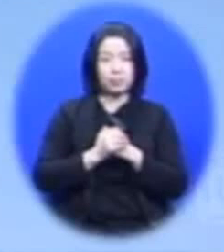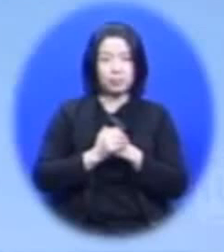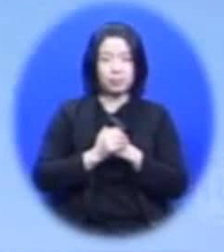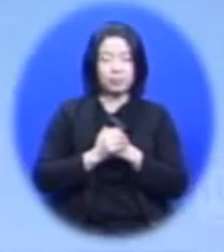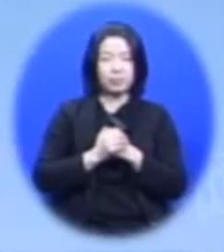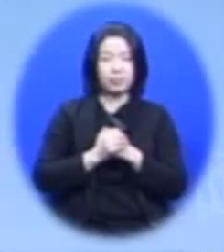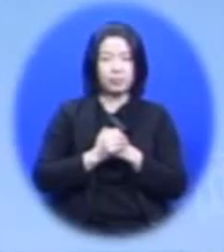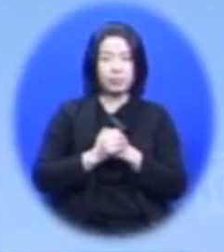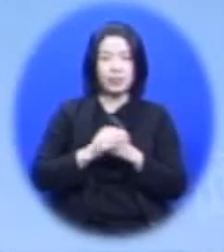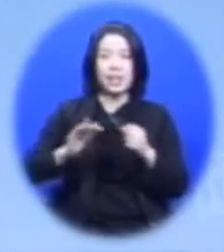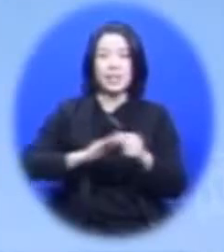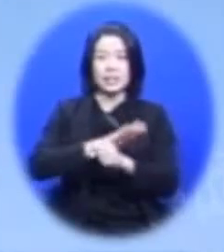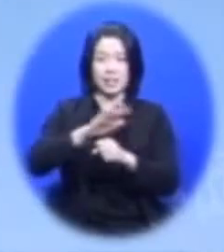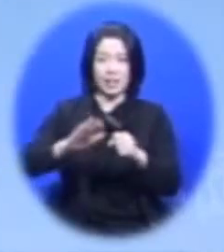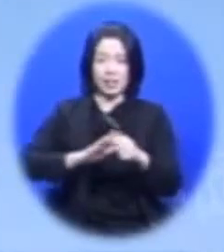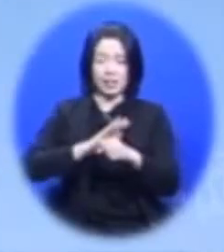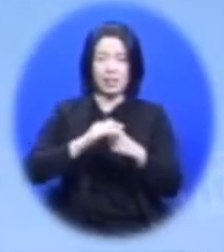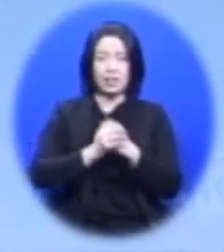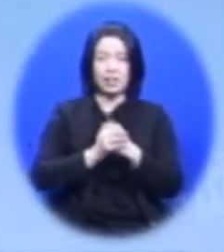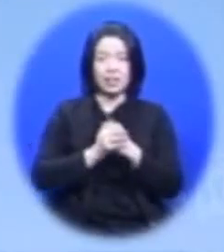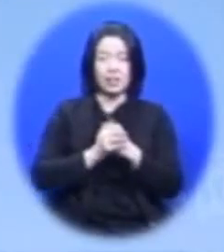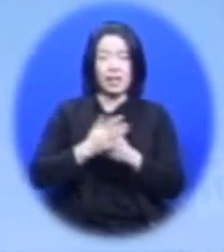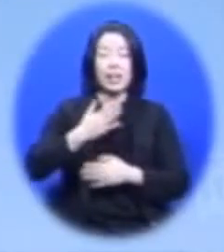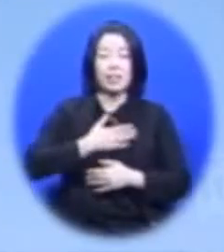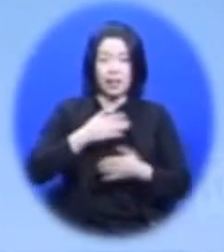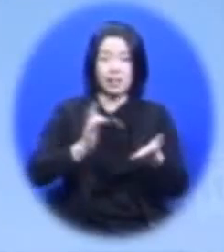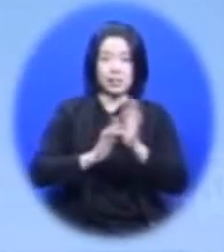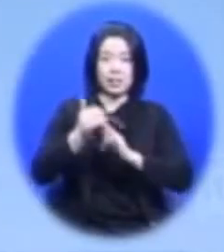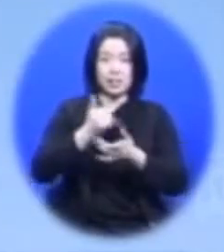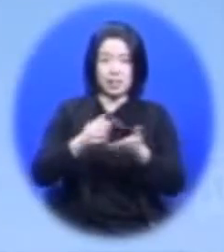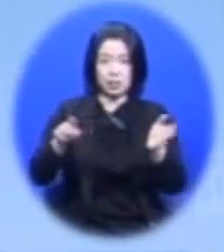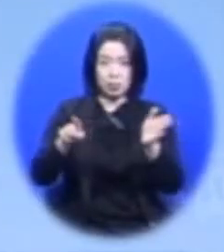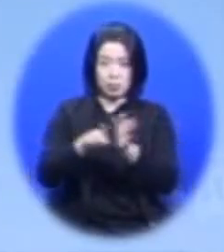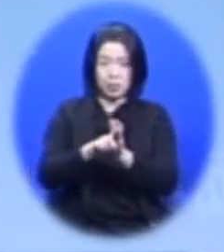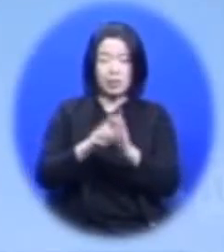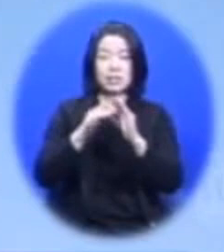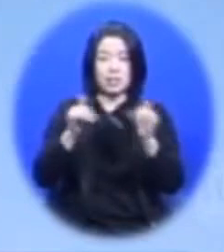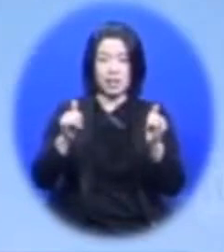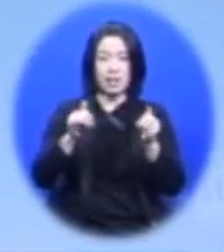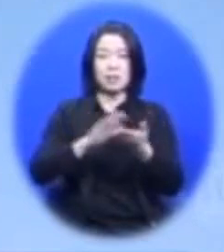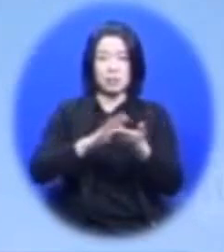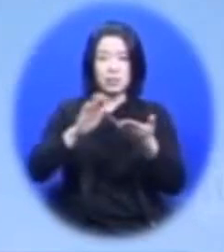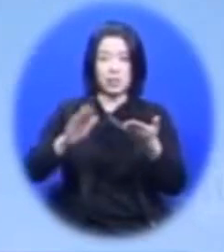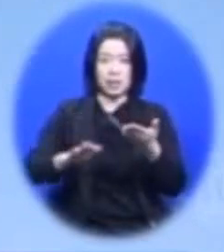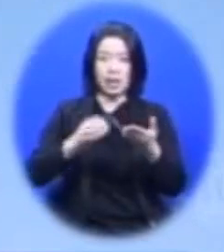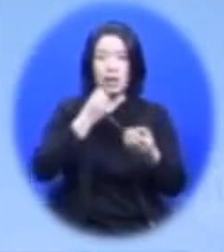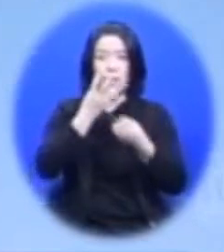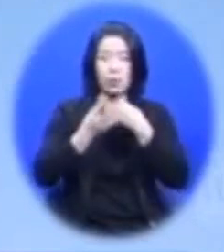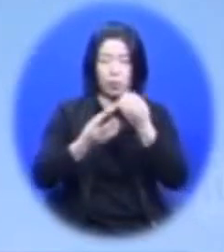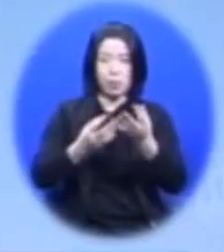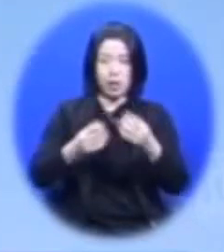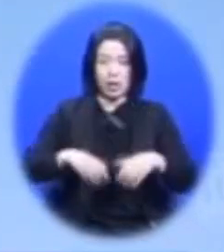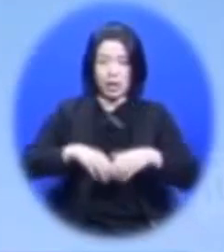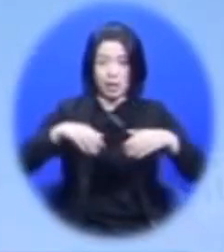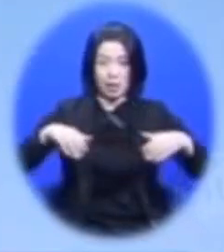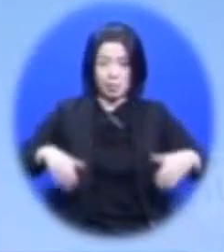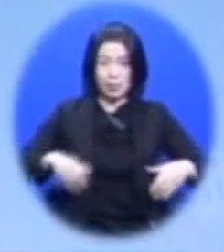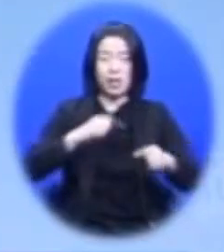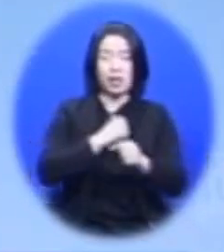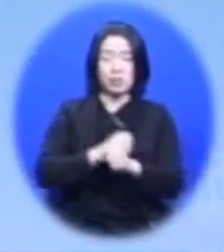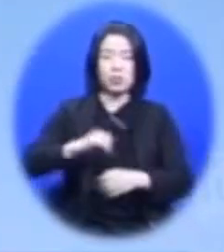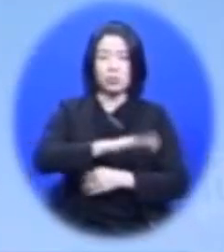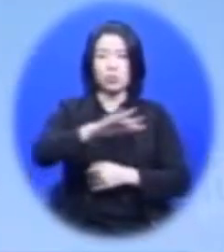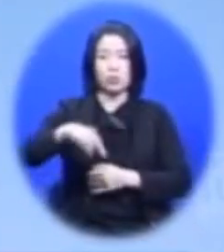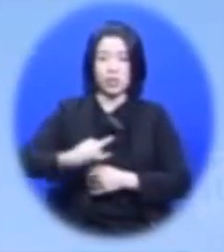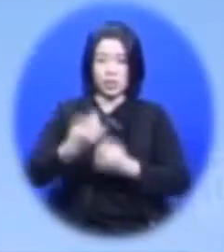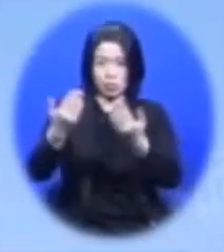아, 사랑이 나는 예수 믿는 사람이다. 이 사람입니다. 라는 고백을 하는 담대함을 우리에게 줍니다.